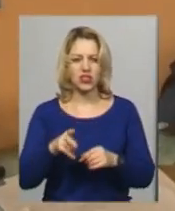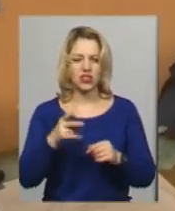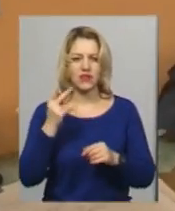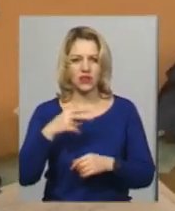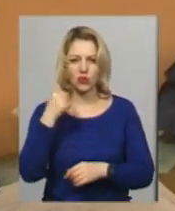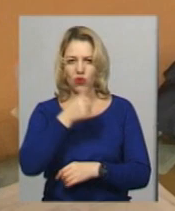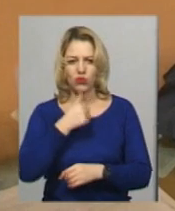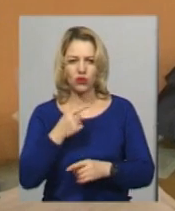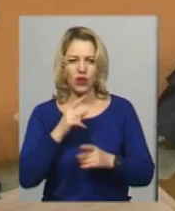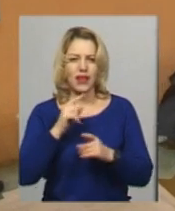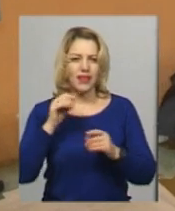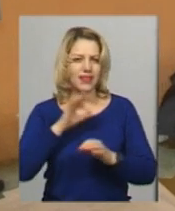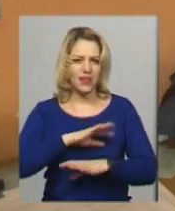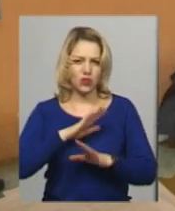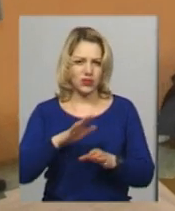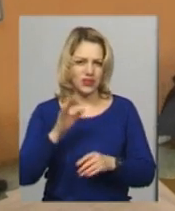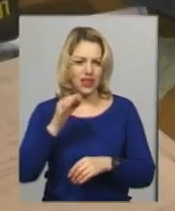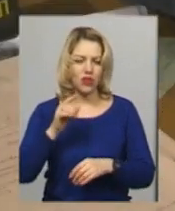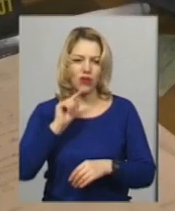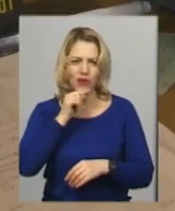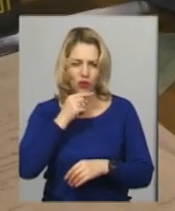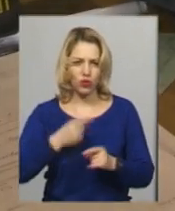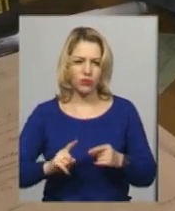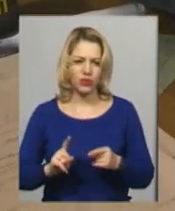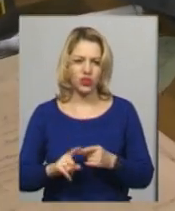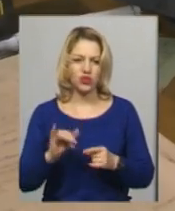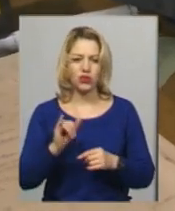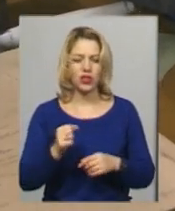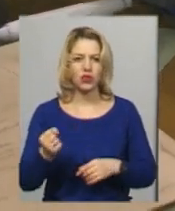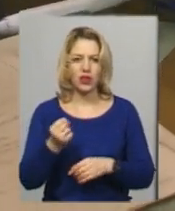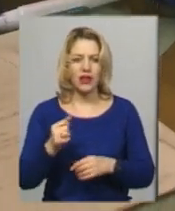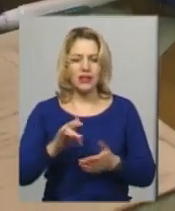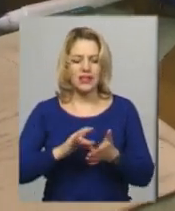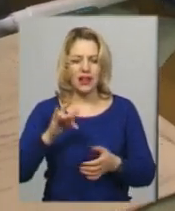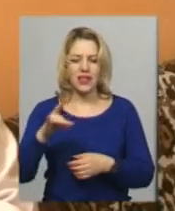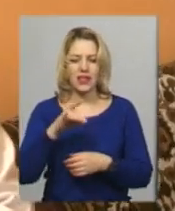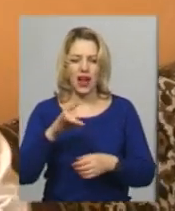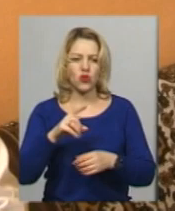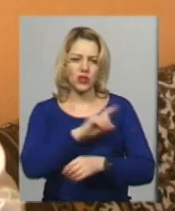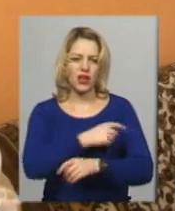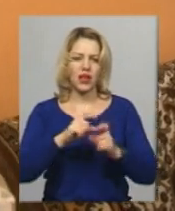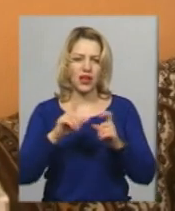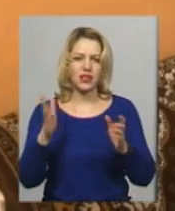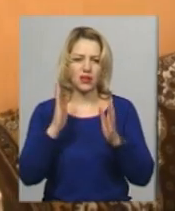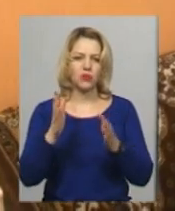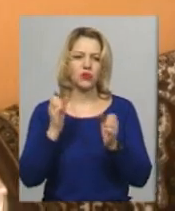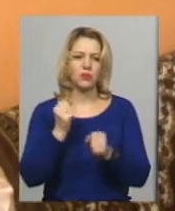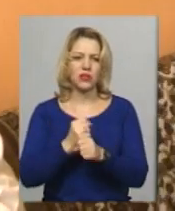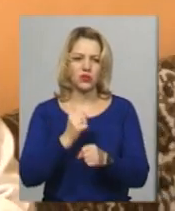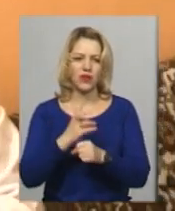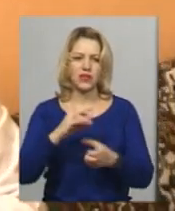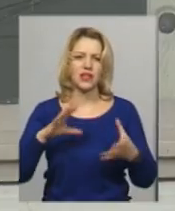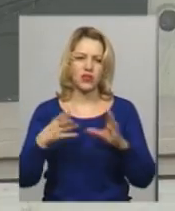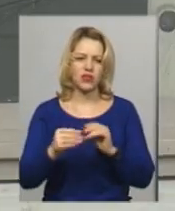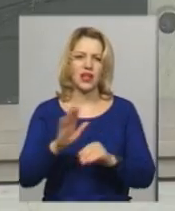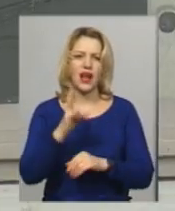недоцільним. Та додає, в реформі передбачається утримання лікарень у районних центрах, які працюватимуть на результат, а не на утримання приміщень та